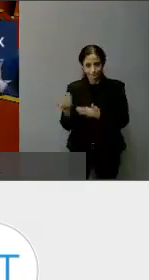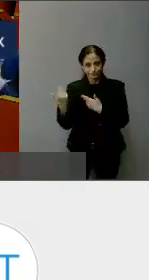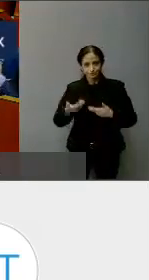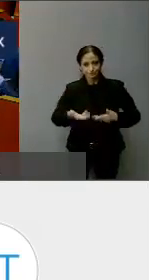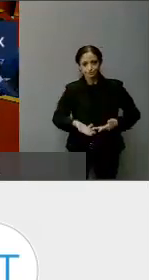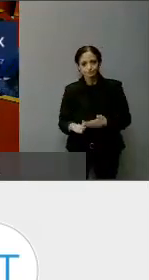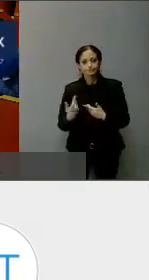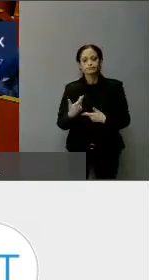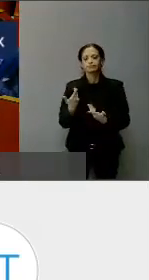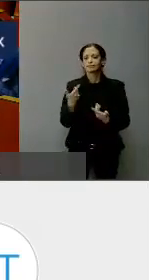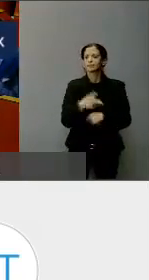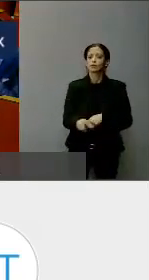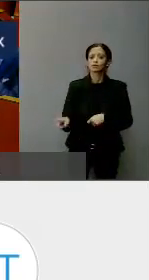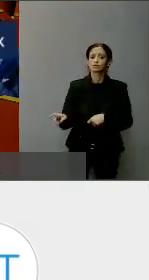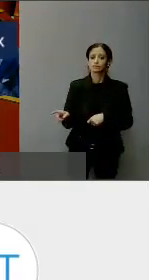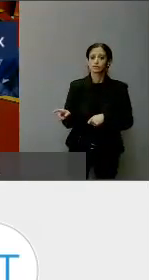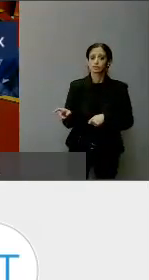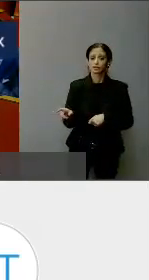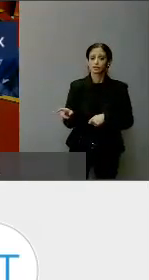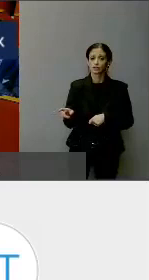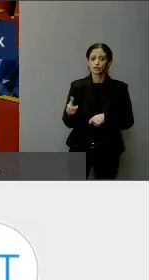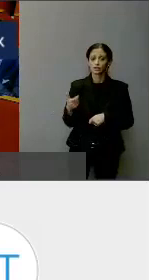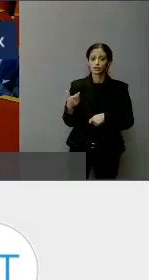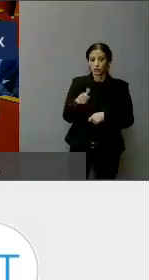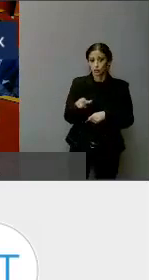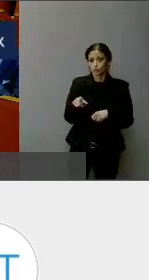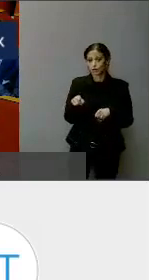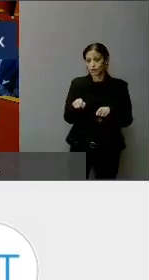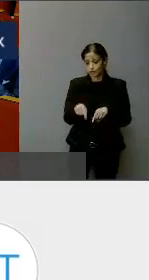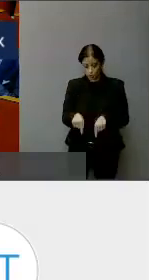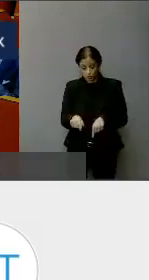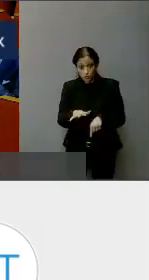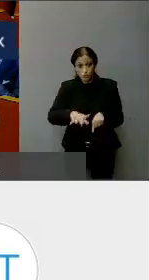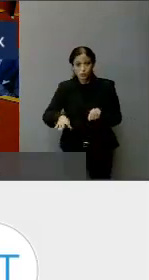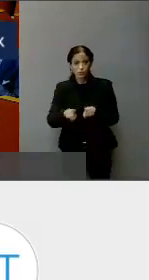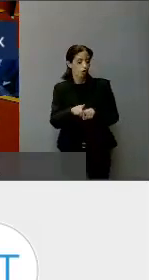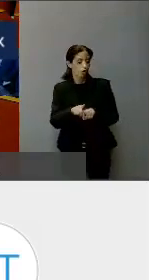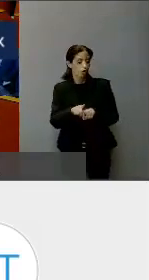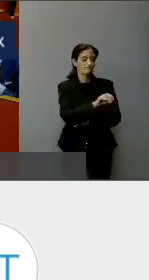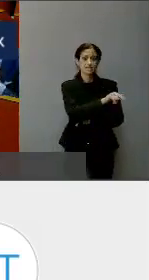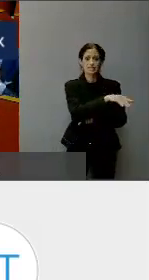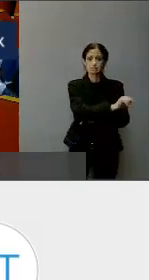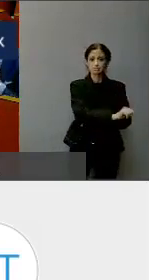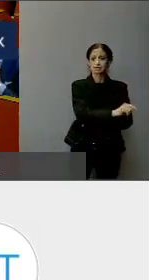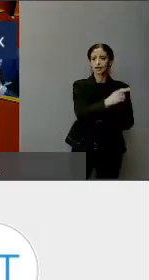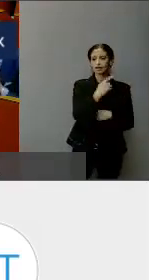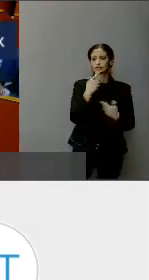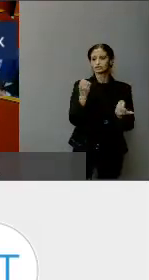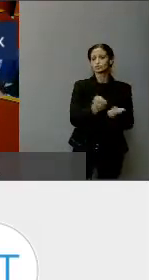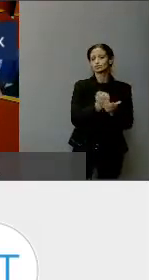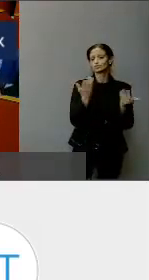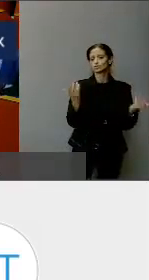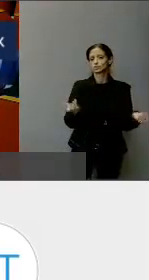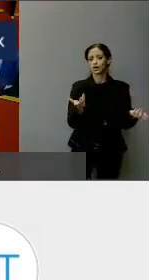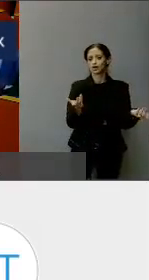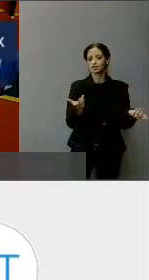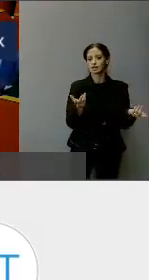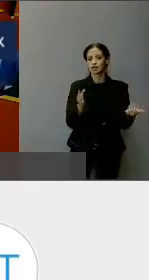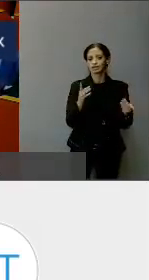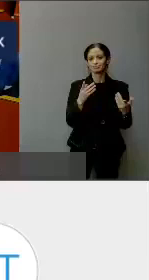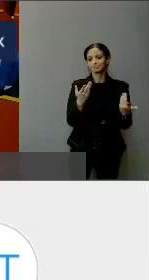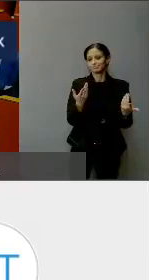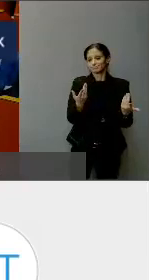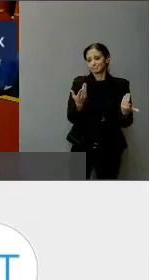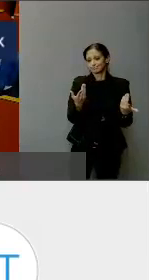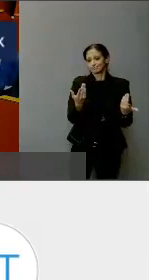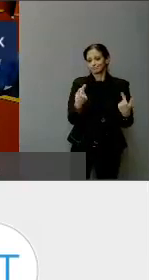succedeva p come avessi ma quello che succede spesso quando i territori si lasciano incolti